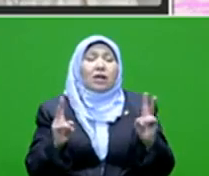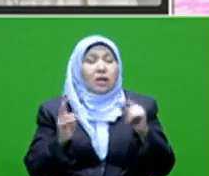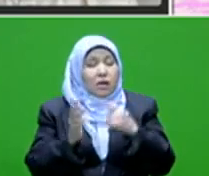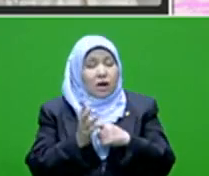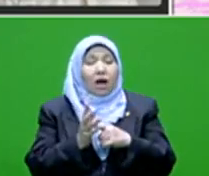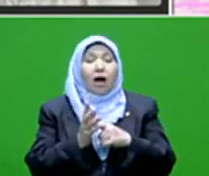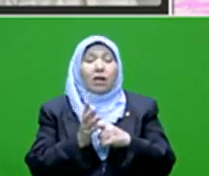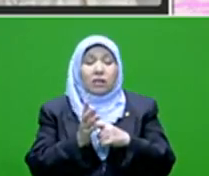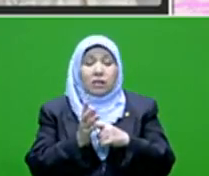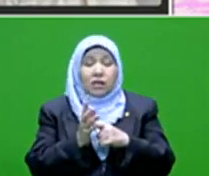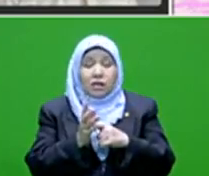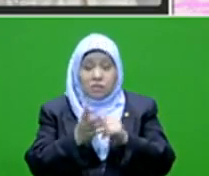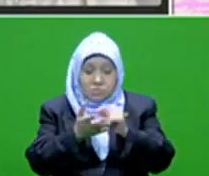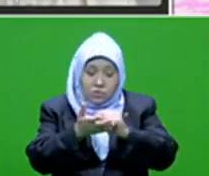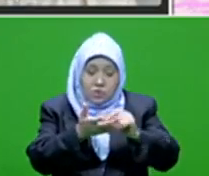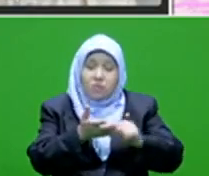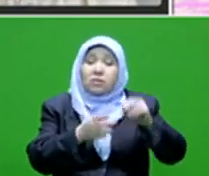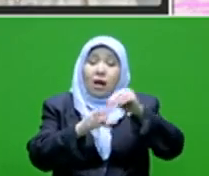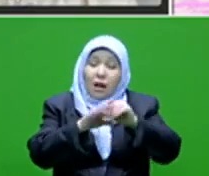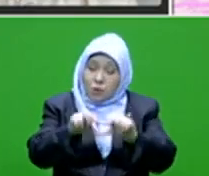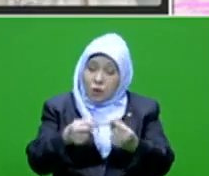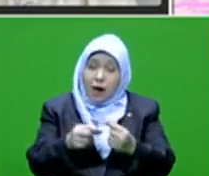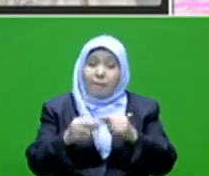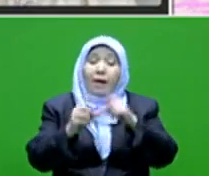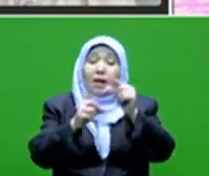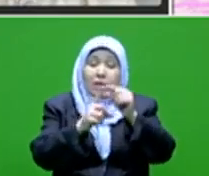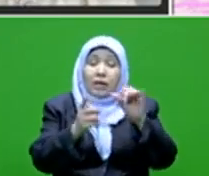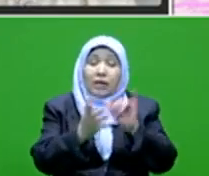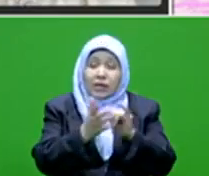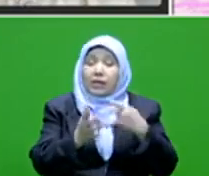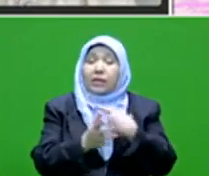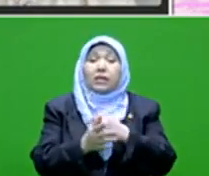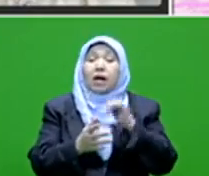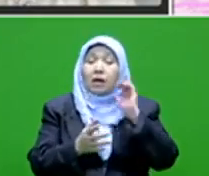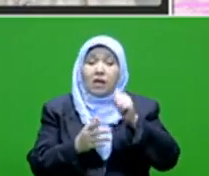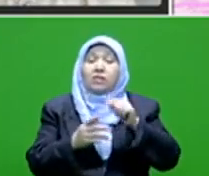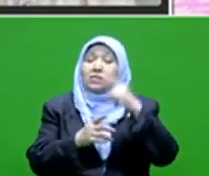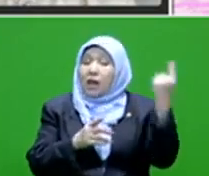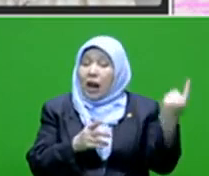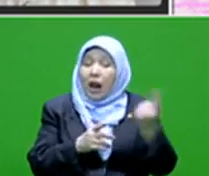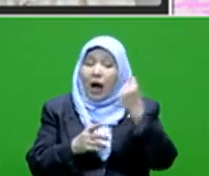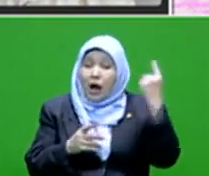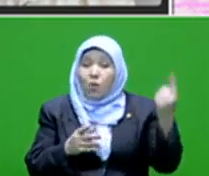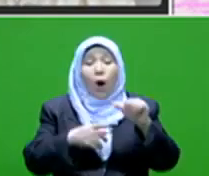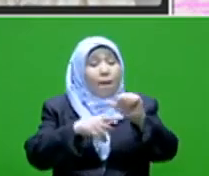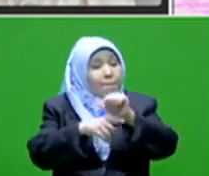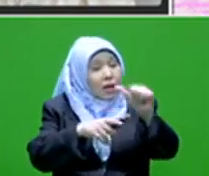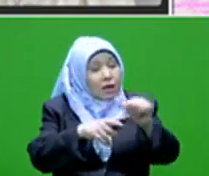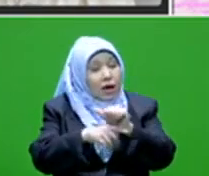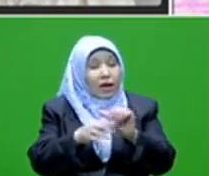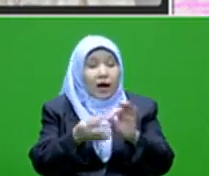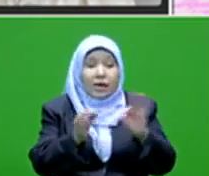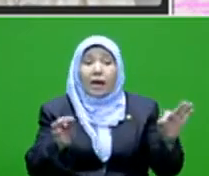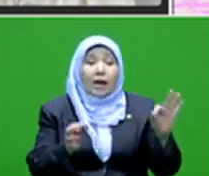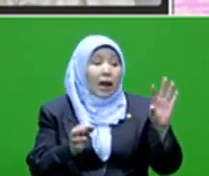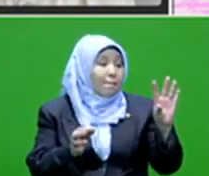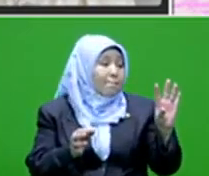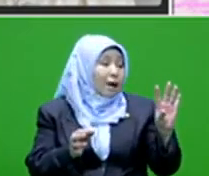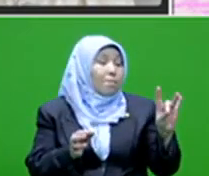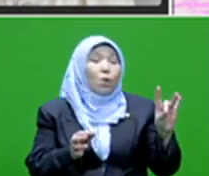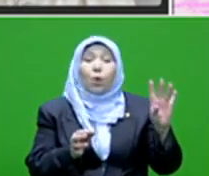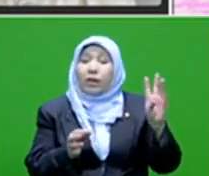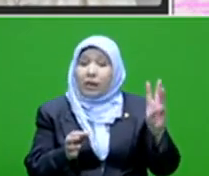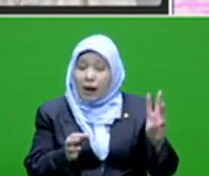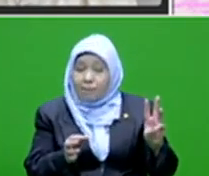oleh Al-Quran. Perkataan ini jugalah yang kita akan selalu amalkan pada ayat 86 yang kita akan bacakan dipimpin Ustaz